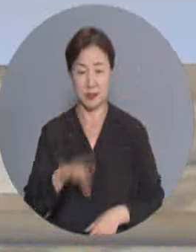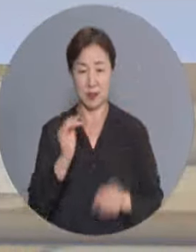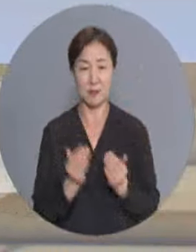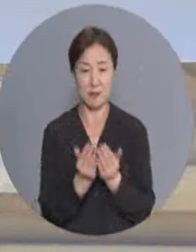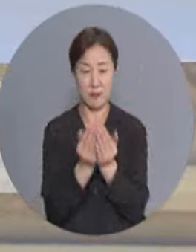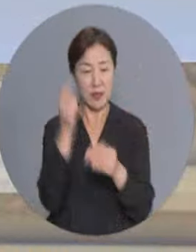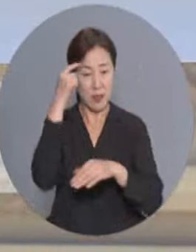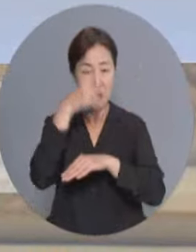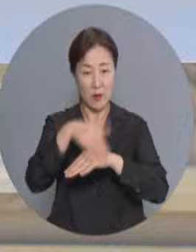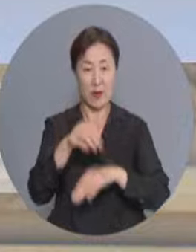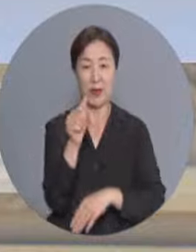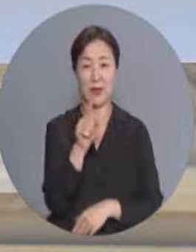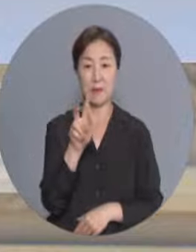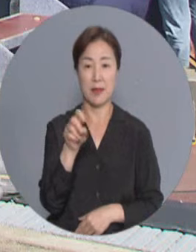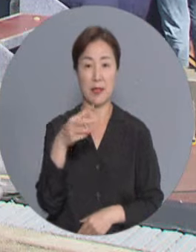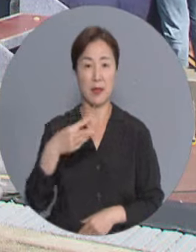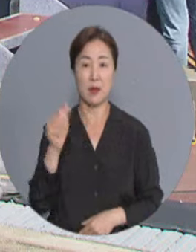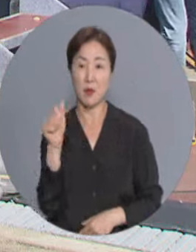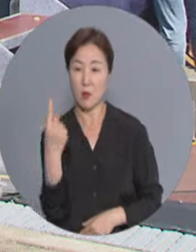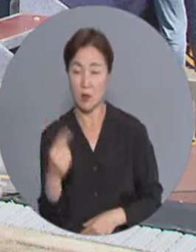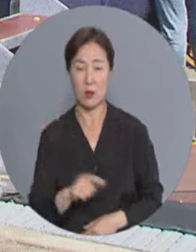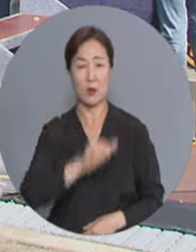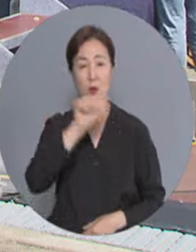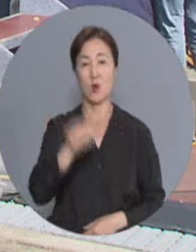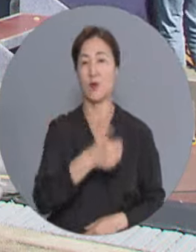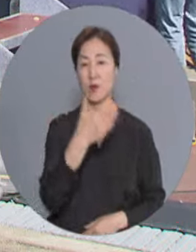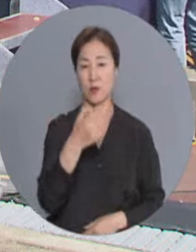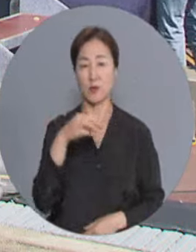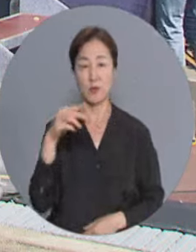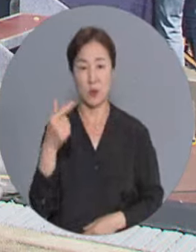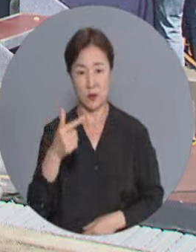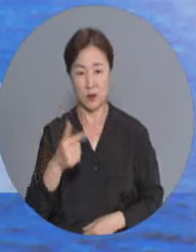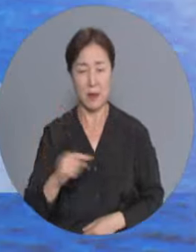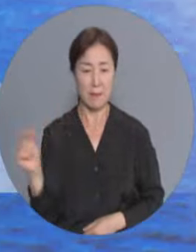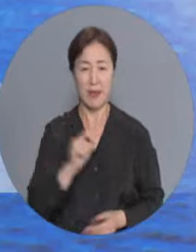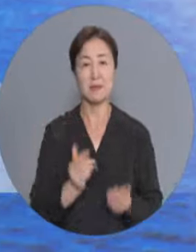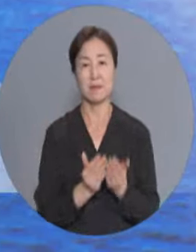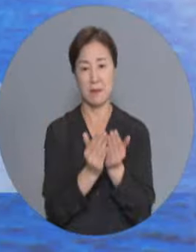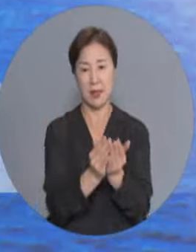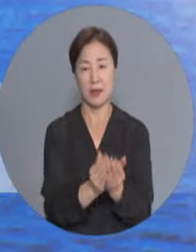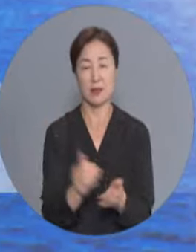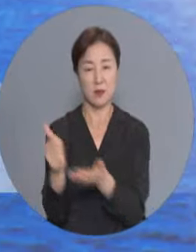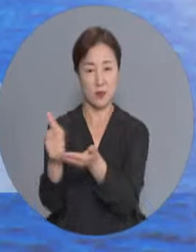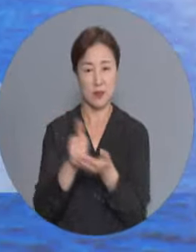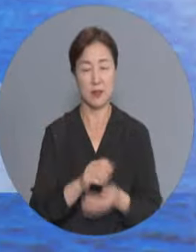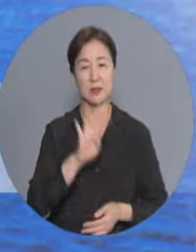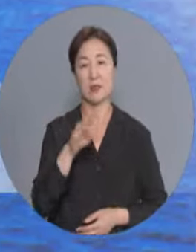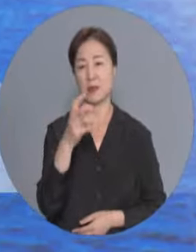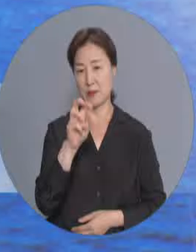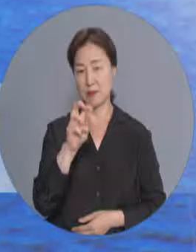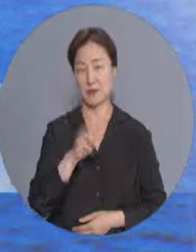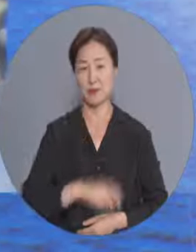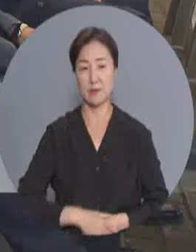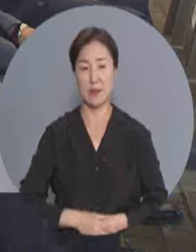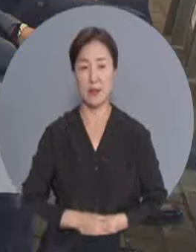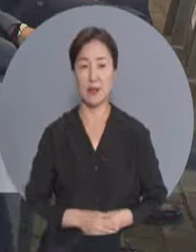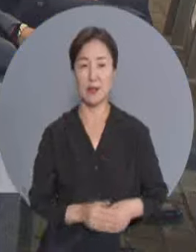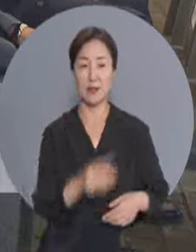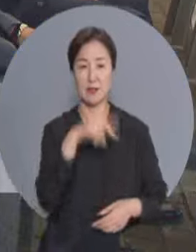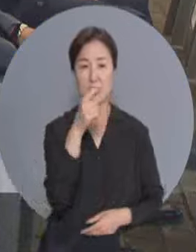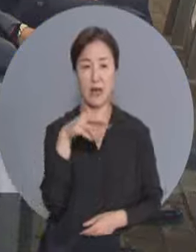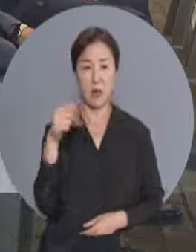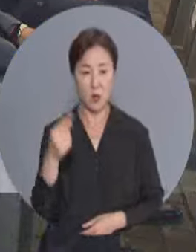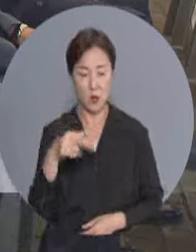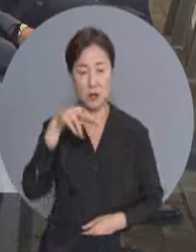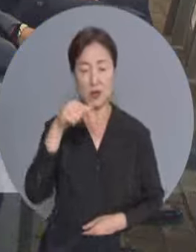시작할 예정인 하메로는 590톤급 쾌속선으로 승객 430명을 수용할 수 있으며 나로도와 손죽도,